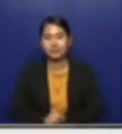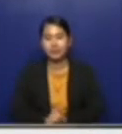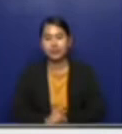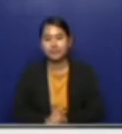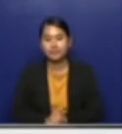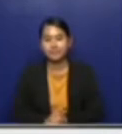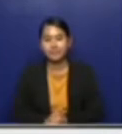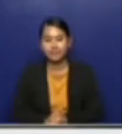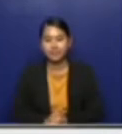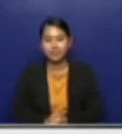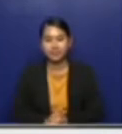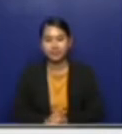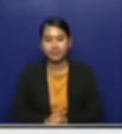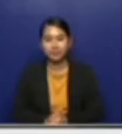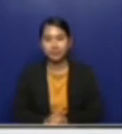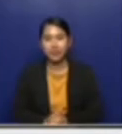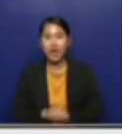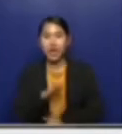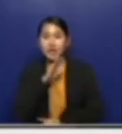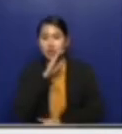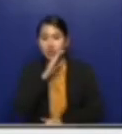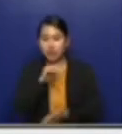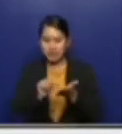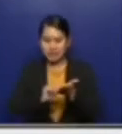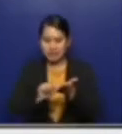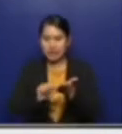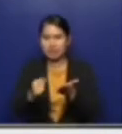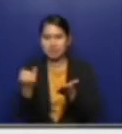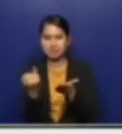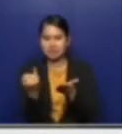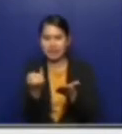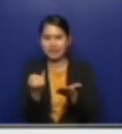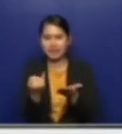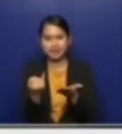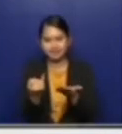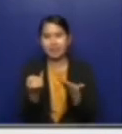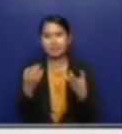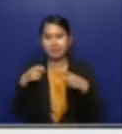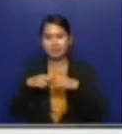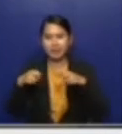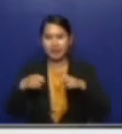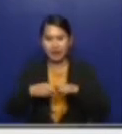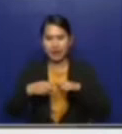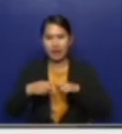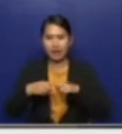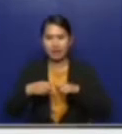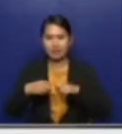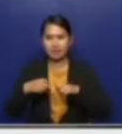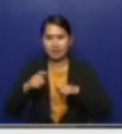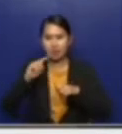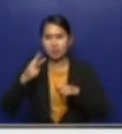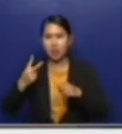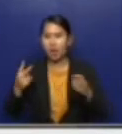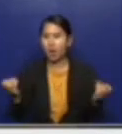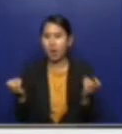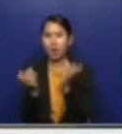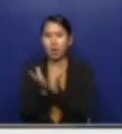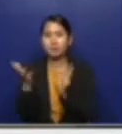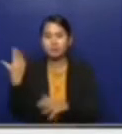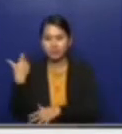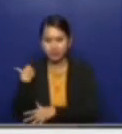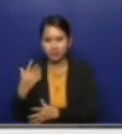25% เพราะนั้นถ้าเราแก้ไขไม่ดีเนี่ยแล้วเกิดปัญหาขึ้นมามันจะพังทั้งระบบ